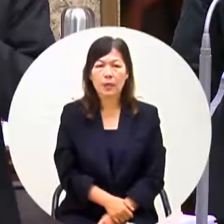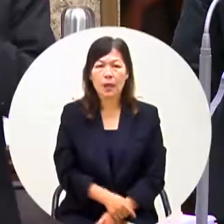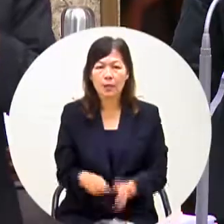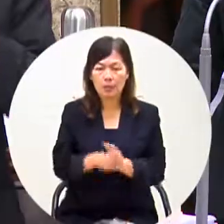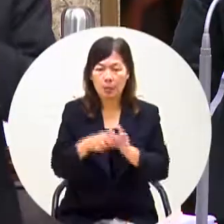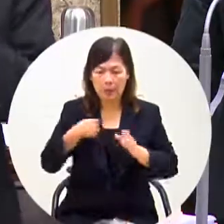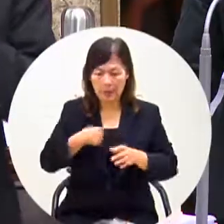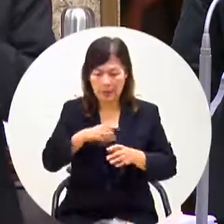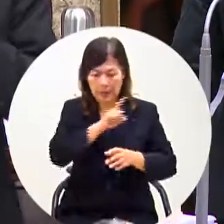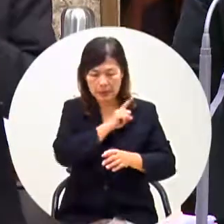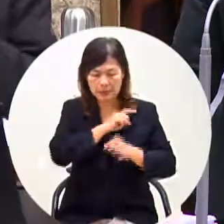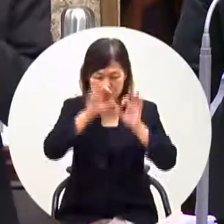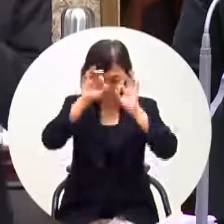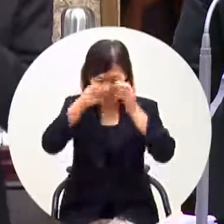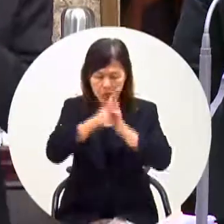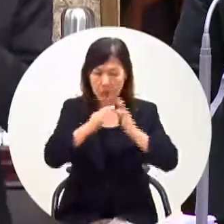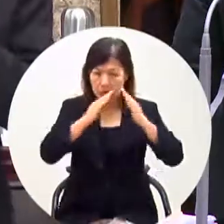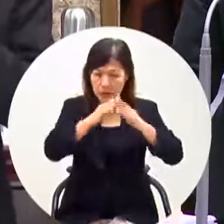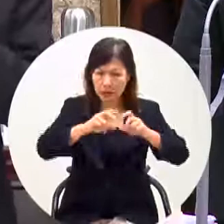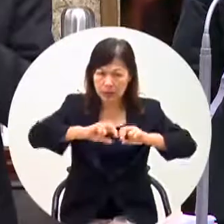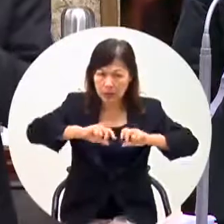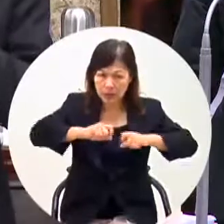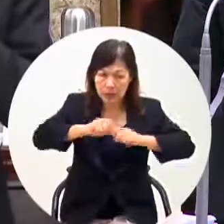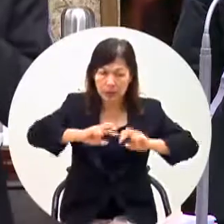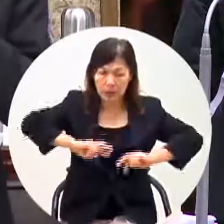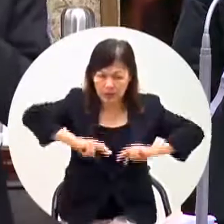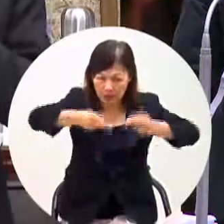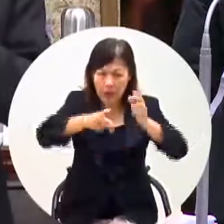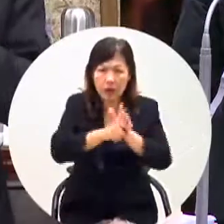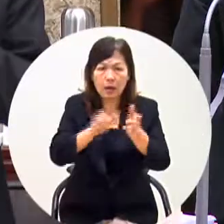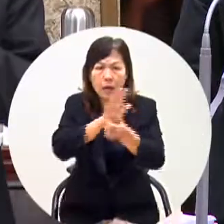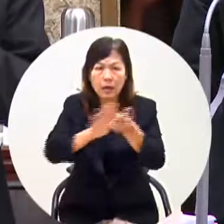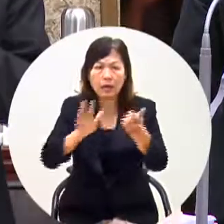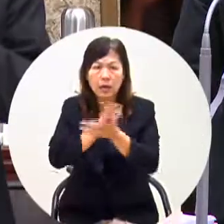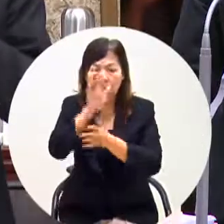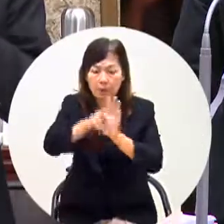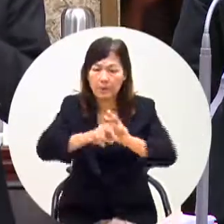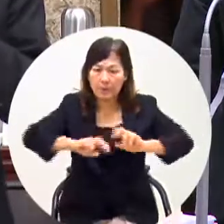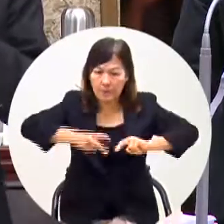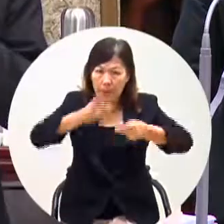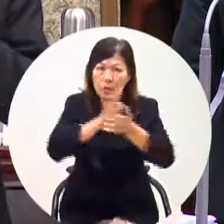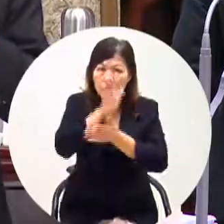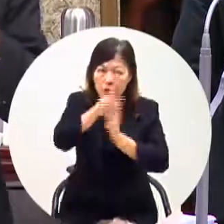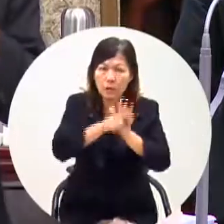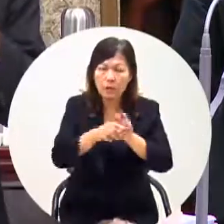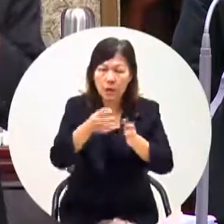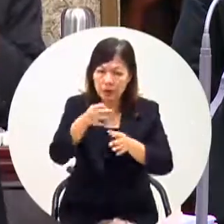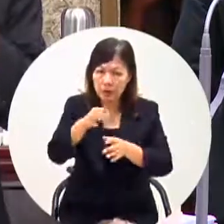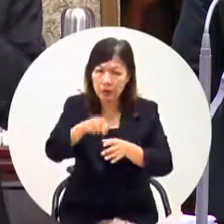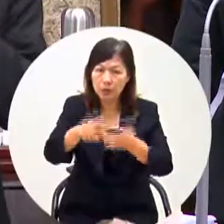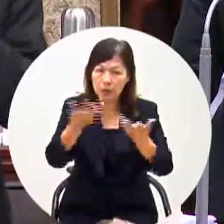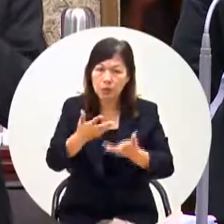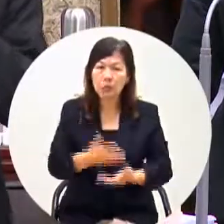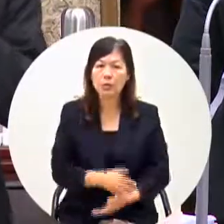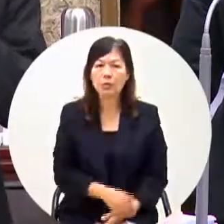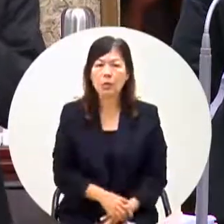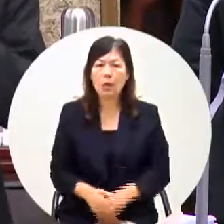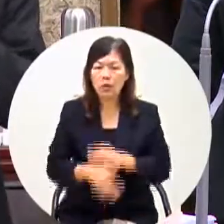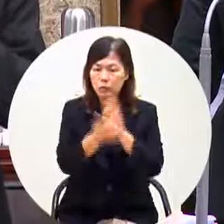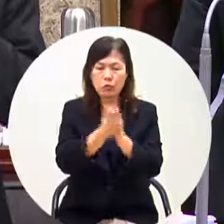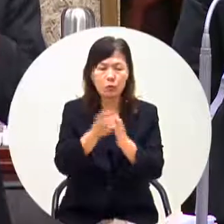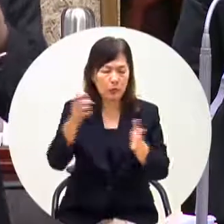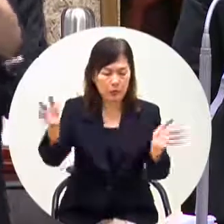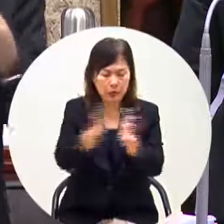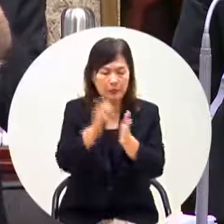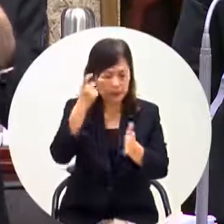划变更，甲影响，就是讲将来变更了的时阵，迄、那个财务的问题，拢是要一并考量，甲迄个农业专业